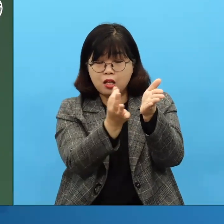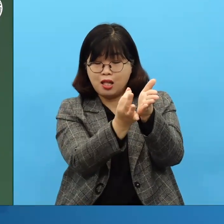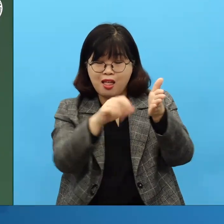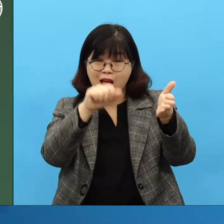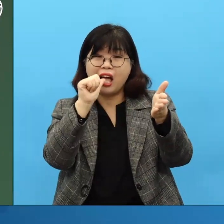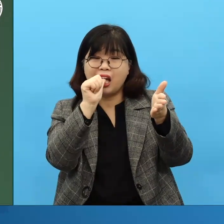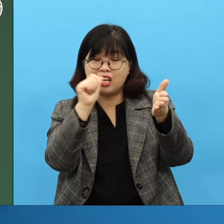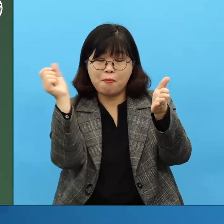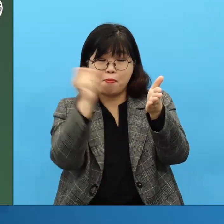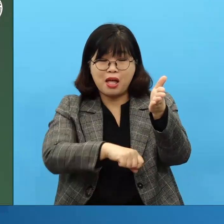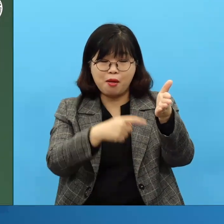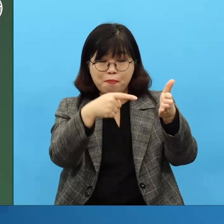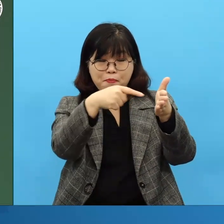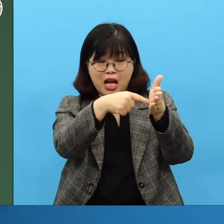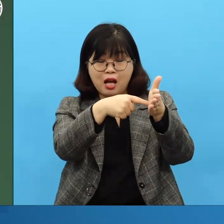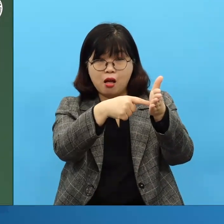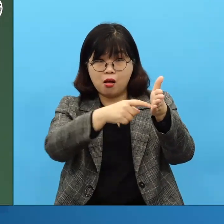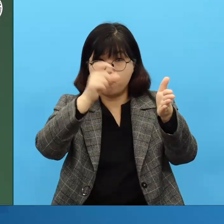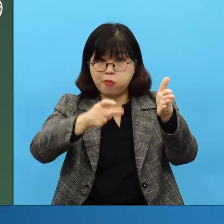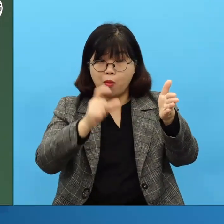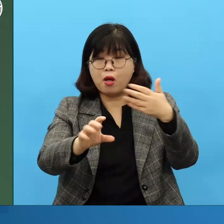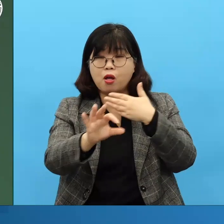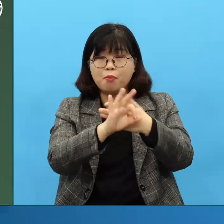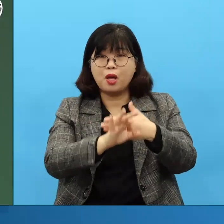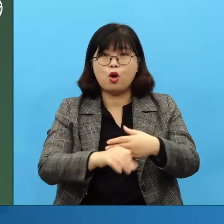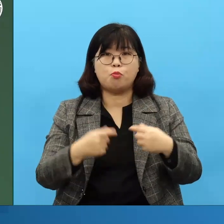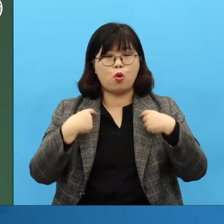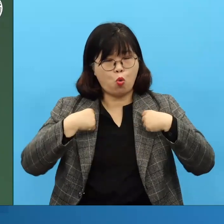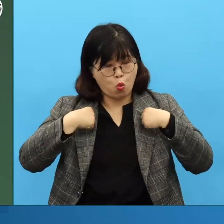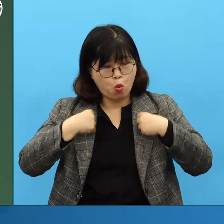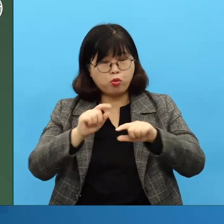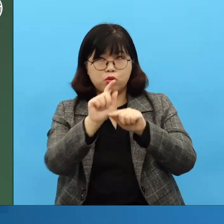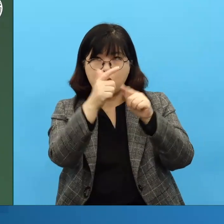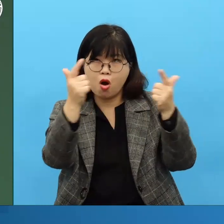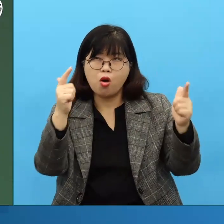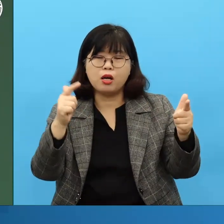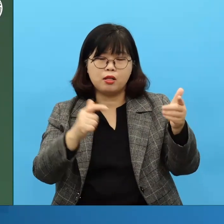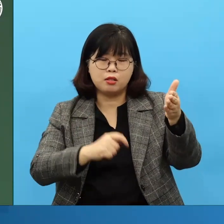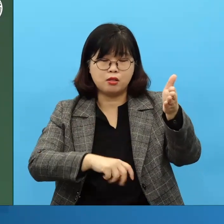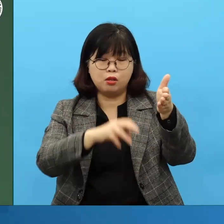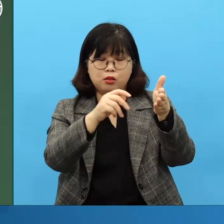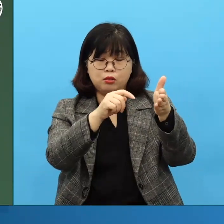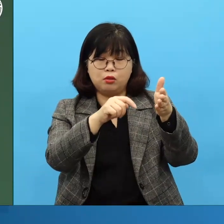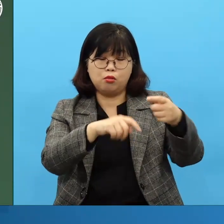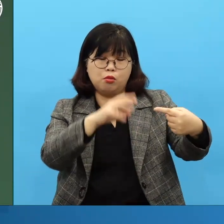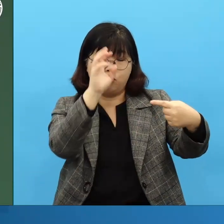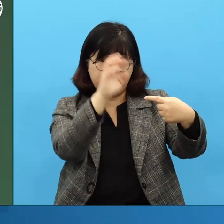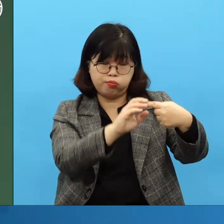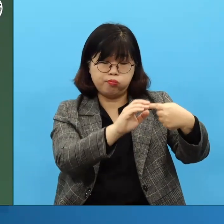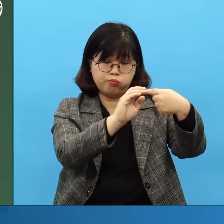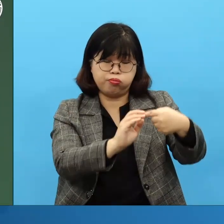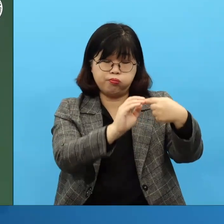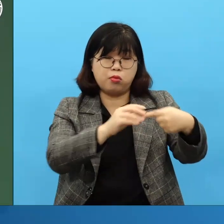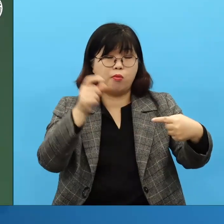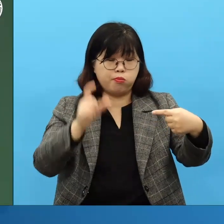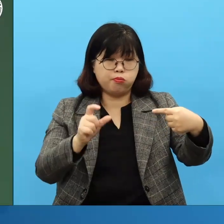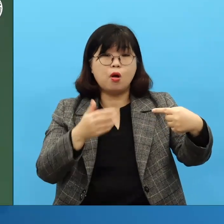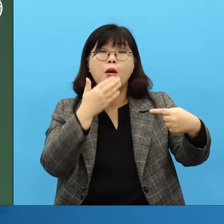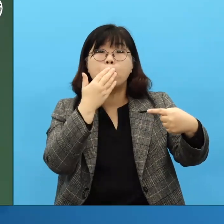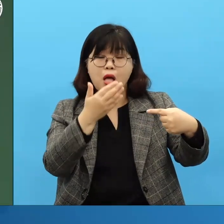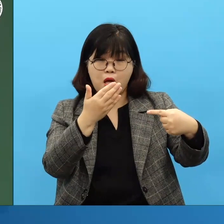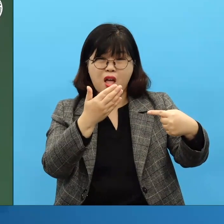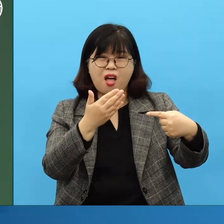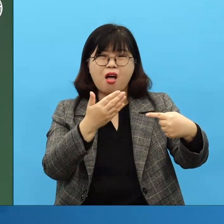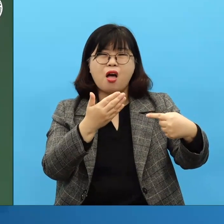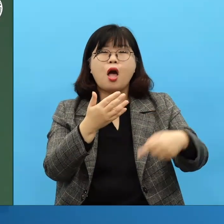it. 이스라엘의 모든 영광이 걸리리라. But it says in the scriptures that all the glory of Israel will hang upon this nail. 굉장한 거죠. How